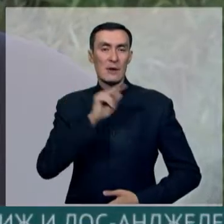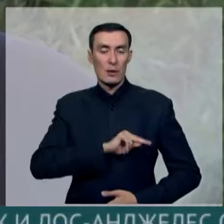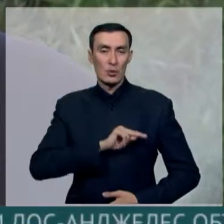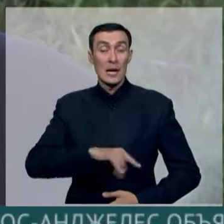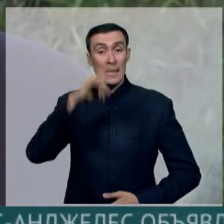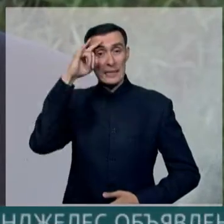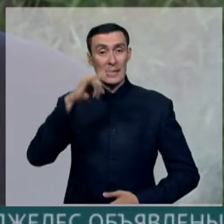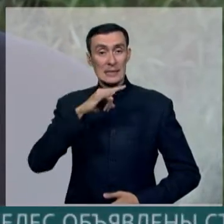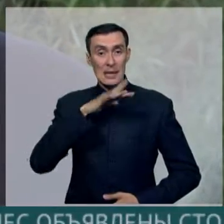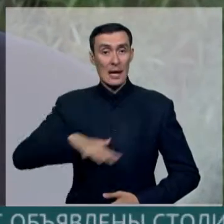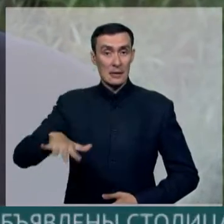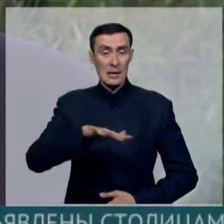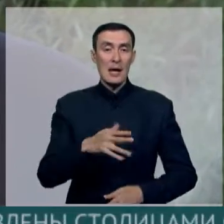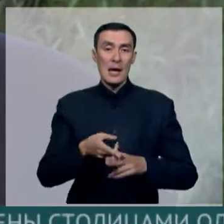это